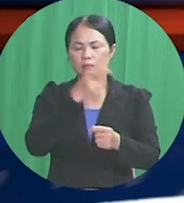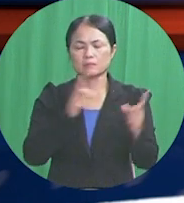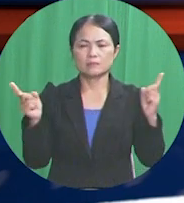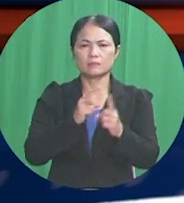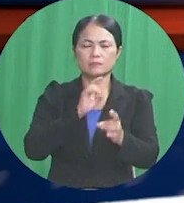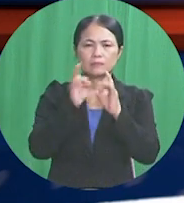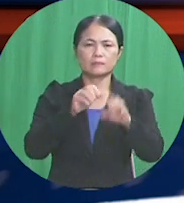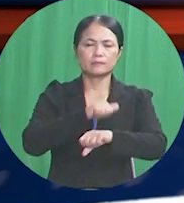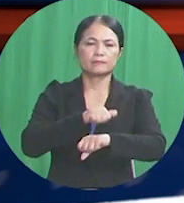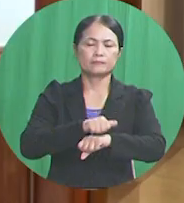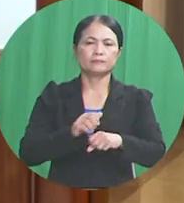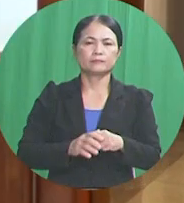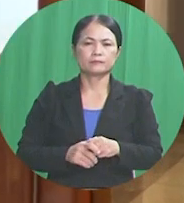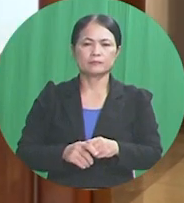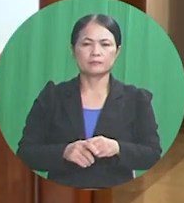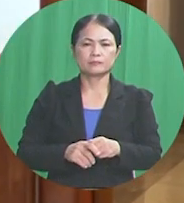จุปิเพสาการี